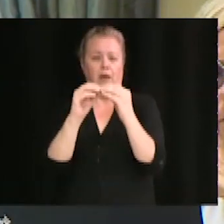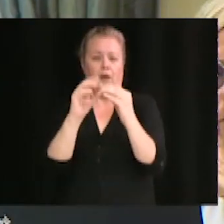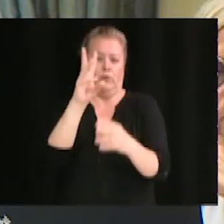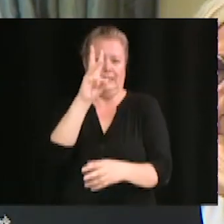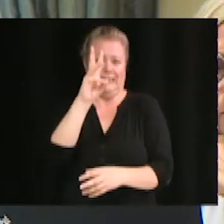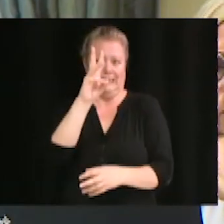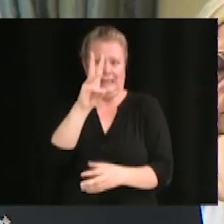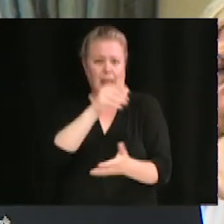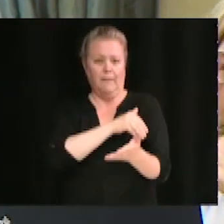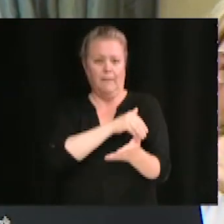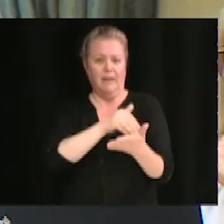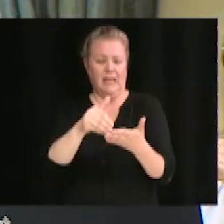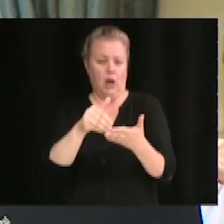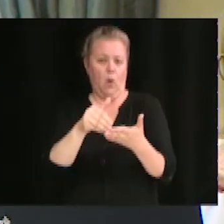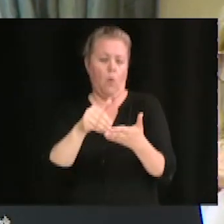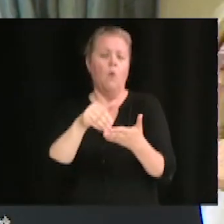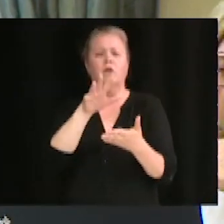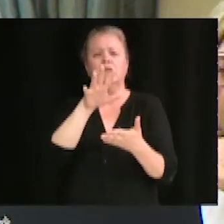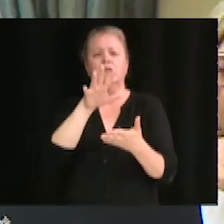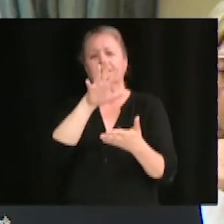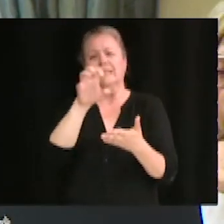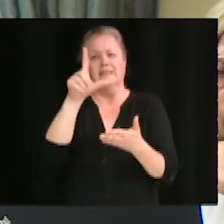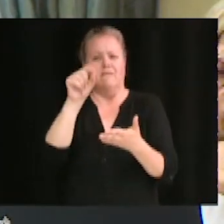$. C'est une session à titre gratuit.